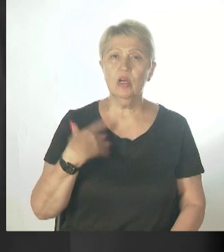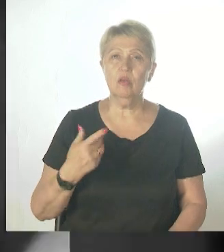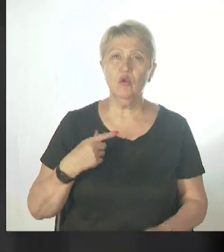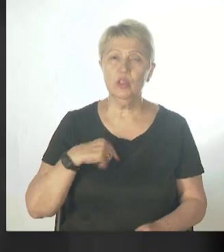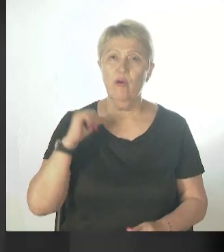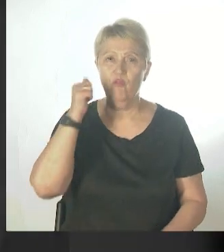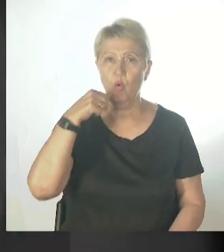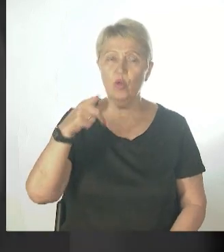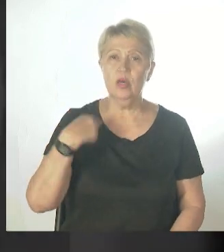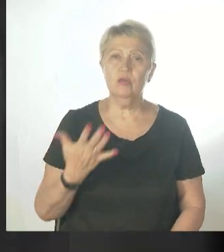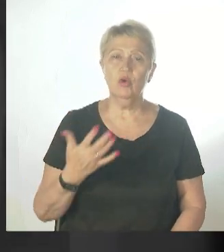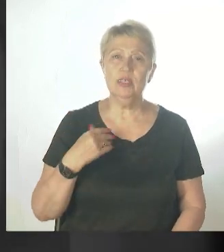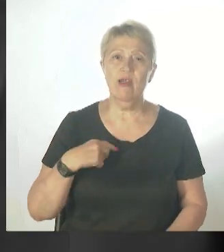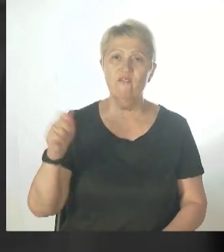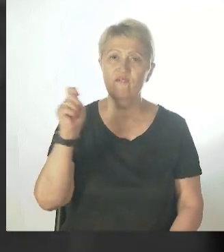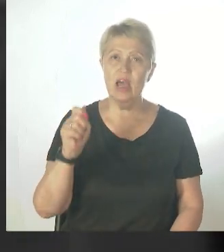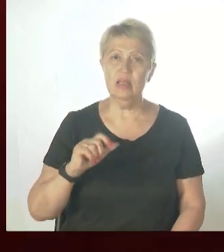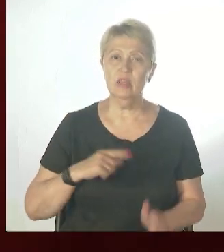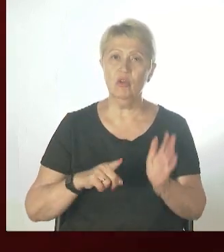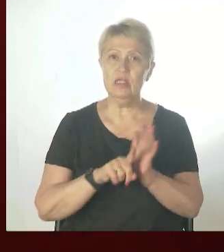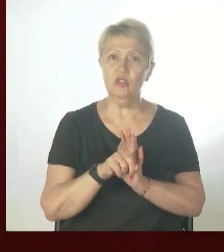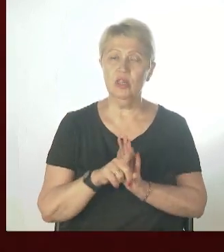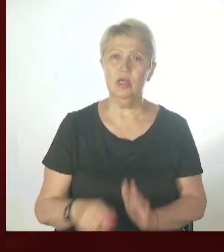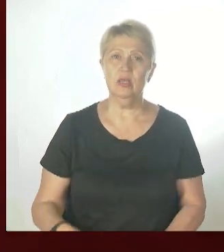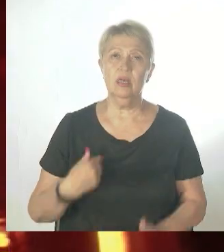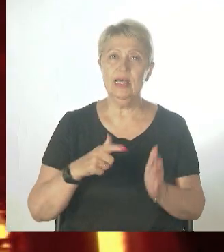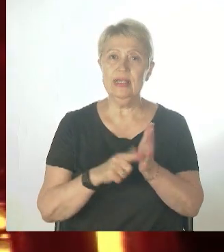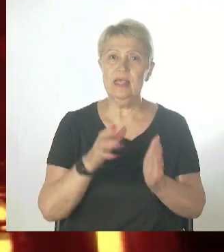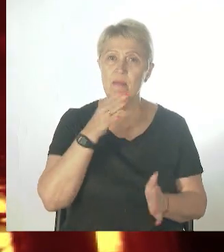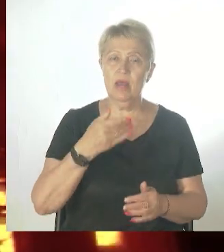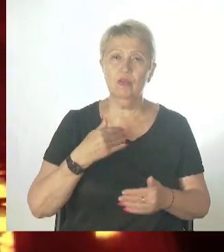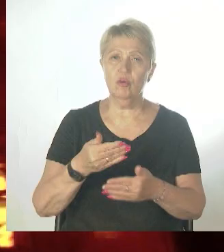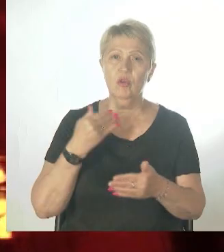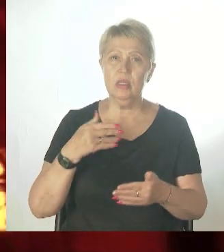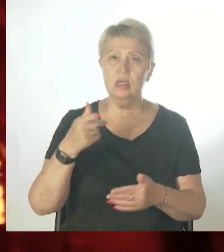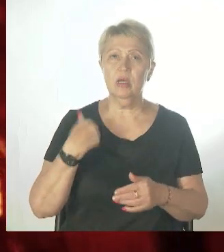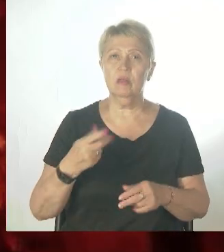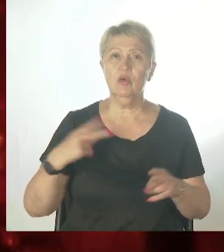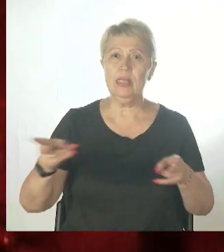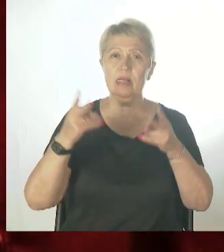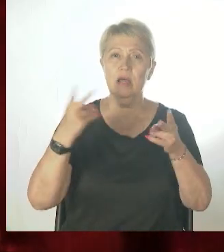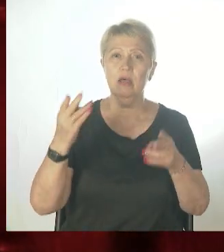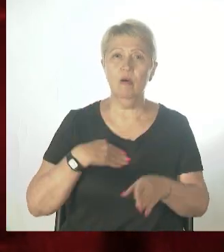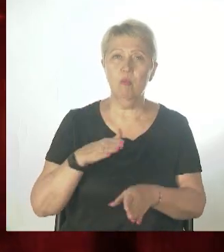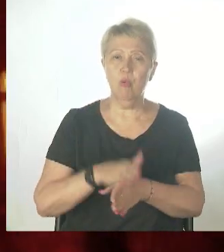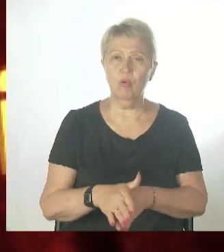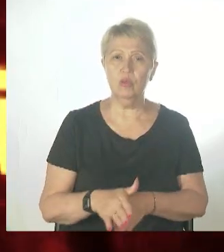возрождение православия на Дальнем Востоке. 7 лет назад она сгорела дотла.